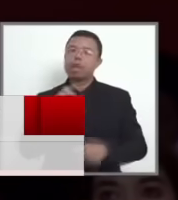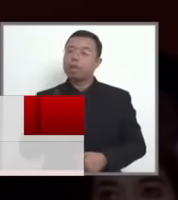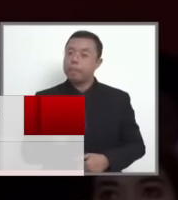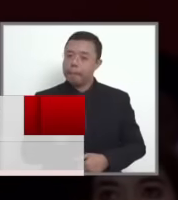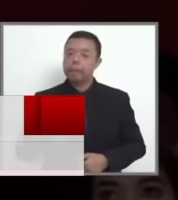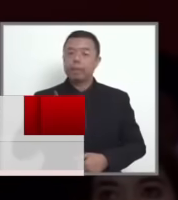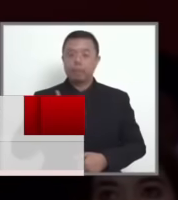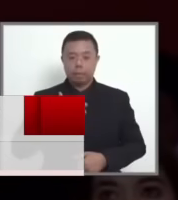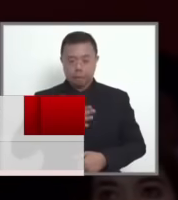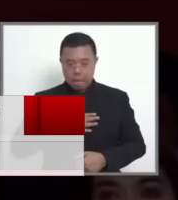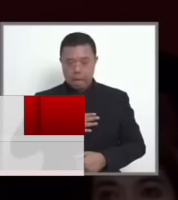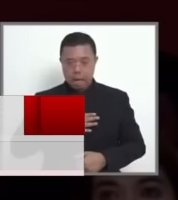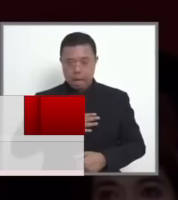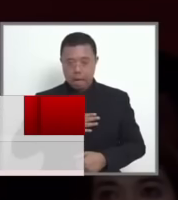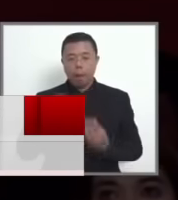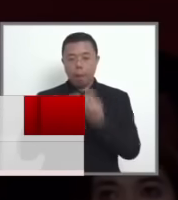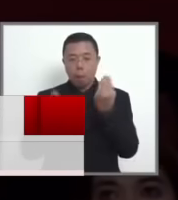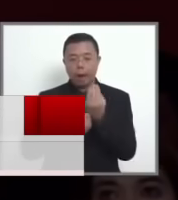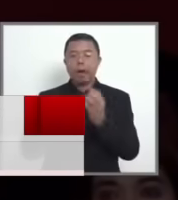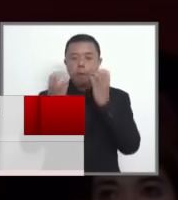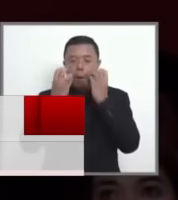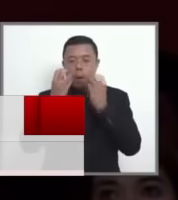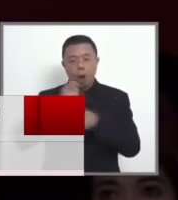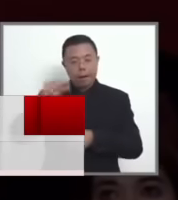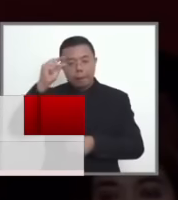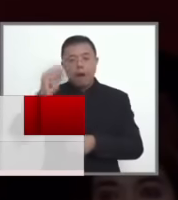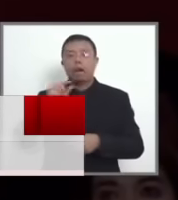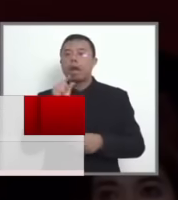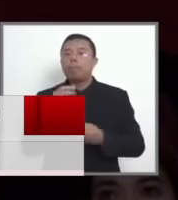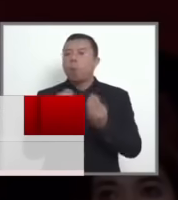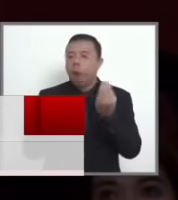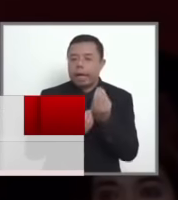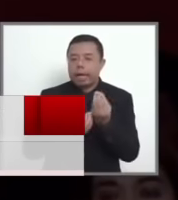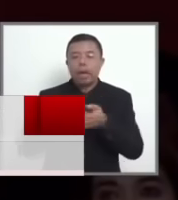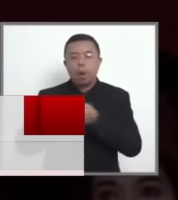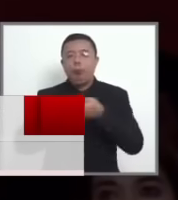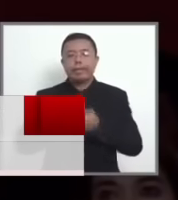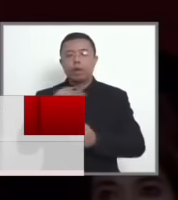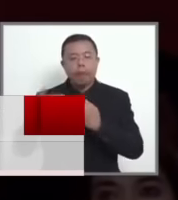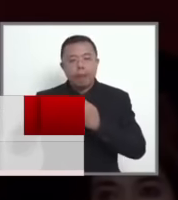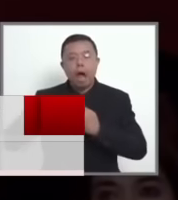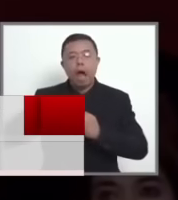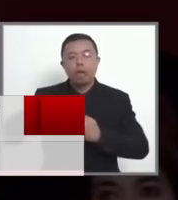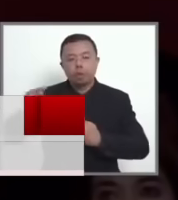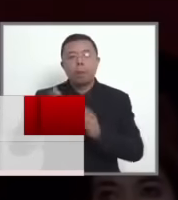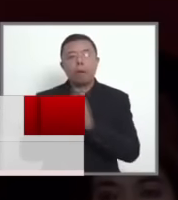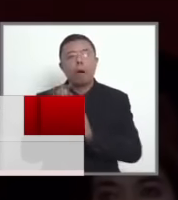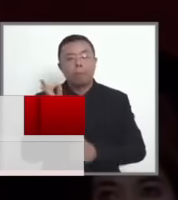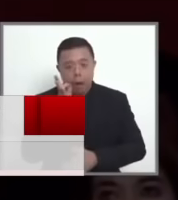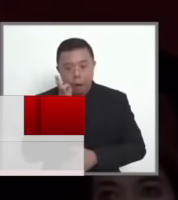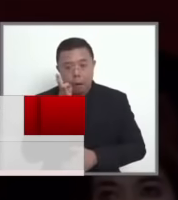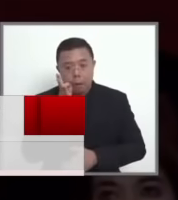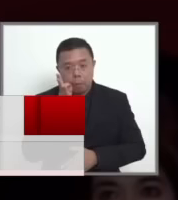saya atas nama Prabowo Gibran dan atas nama Koalisi Indonesia Maju minta maaf